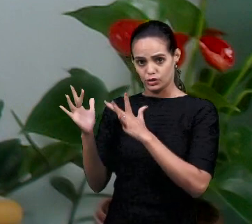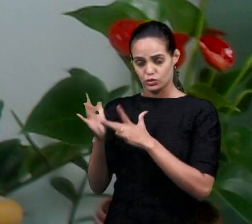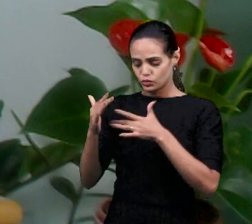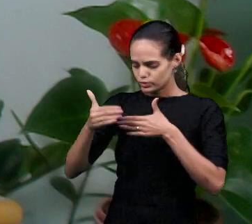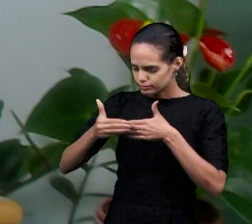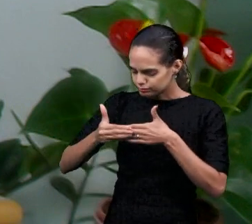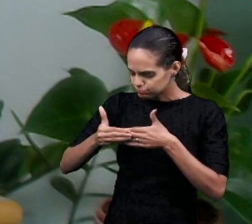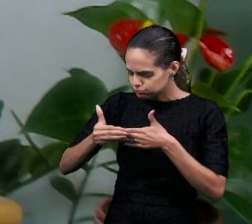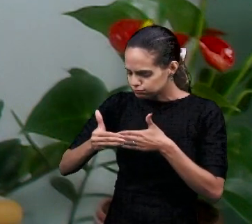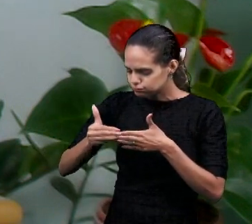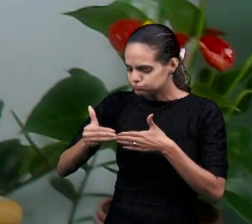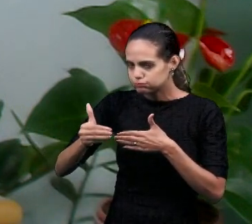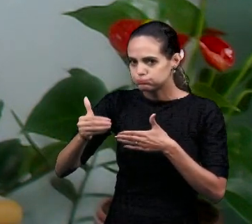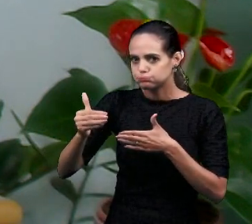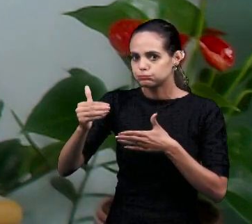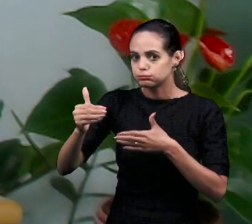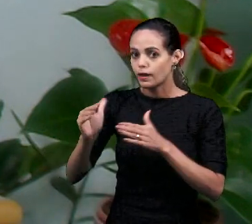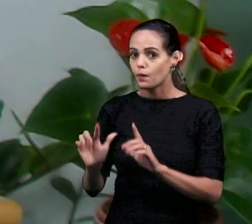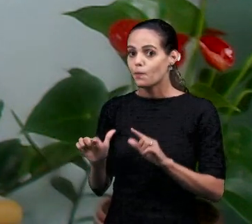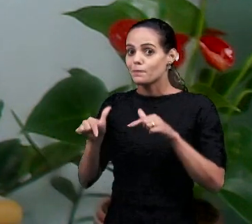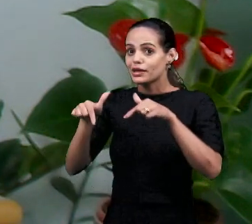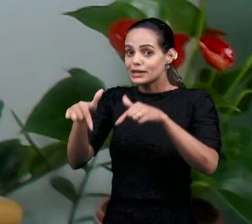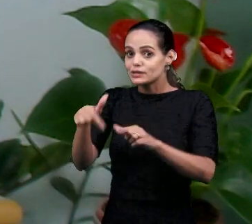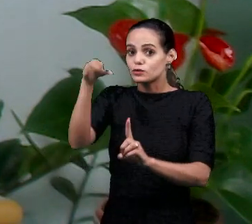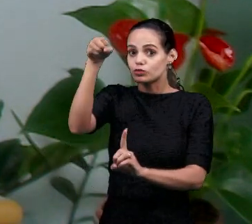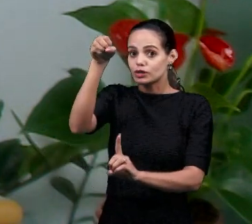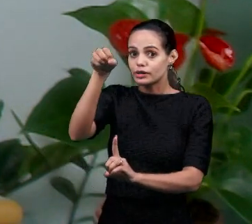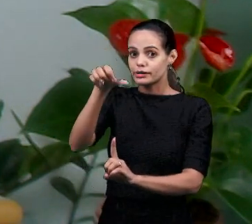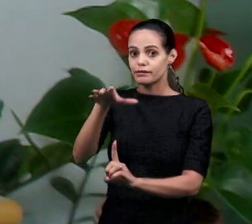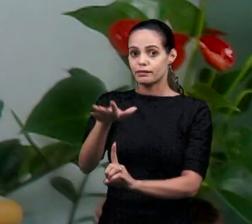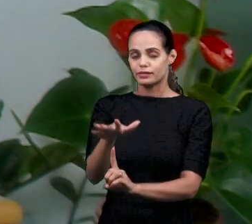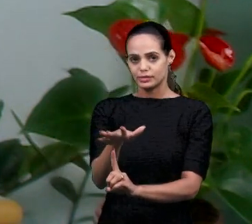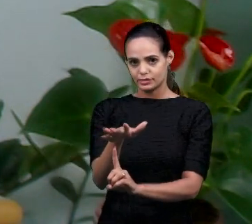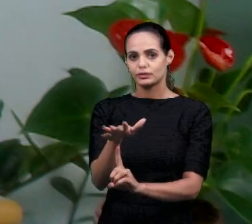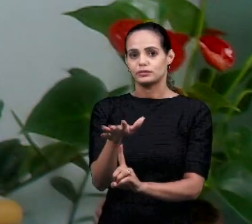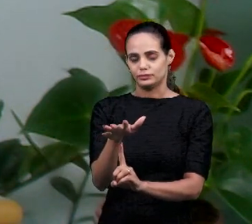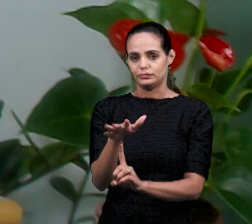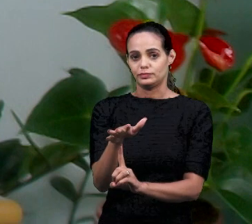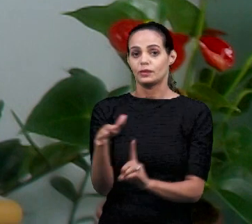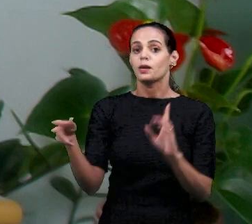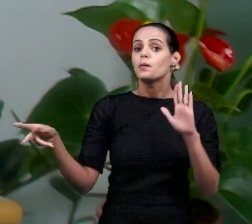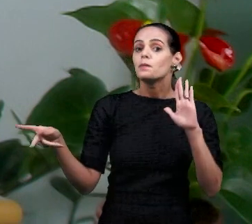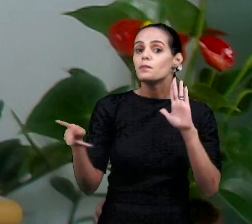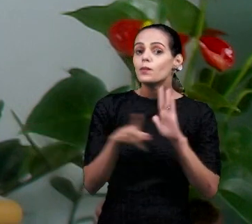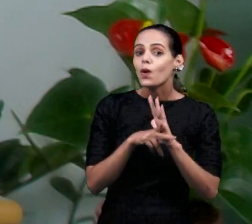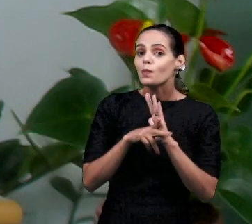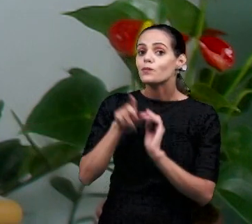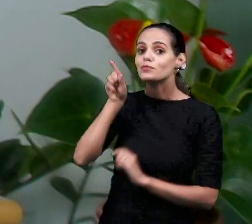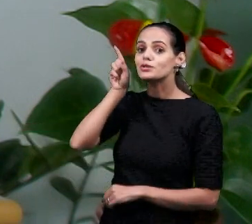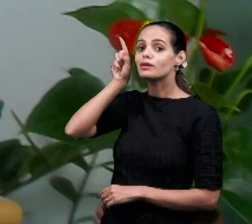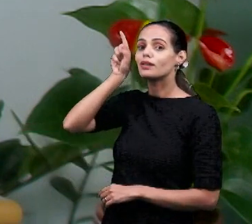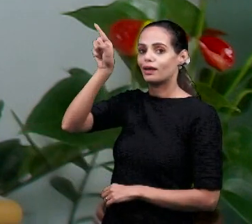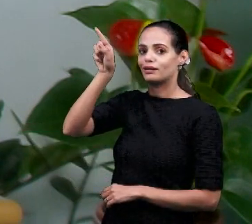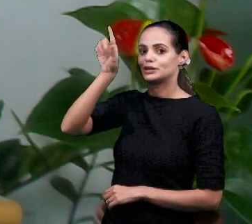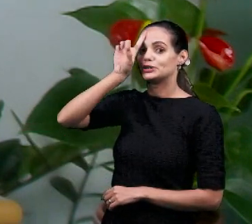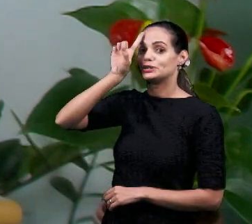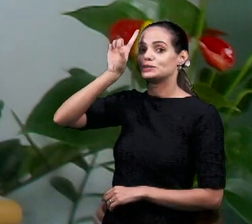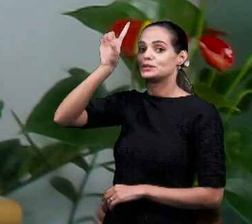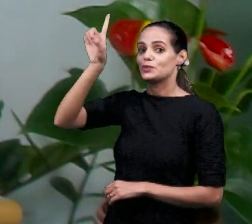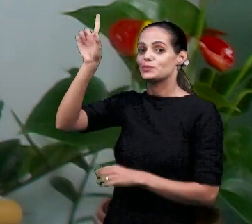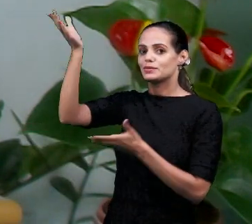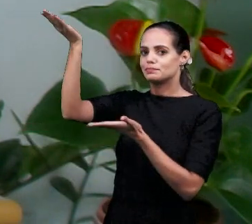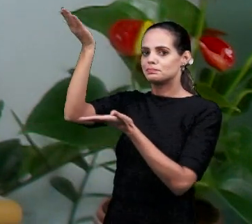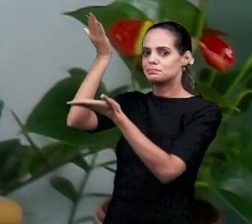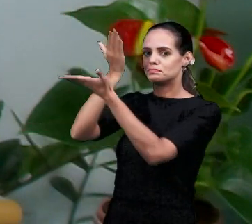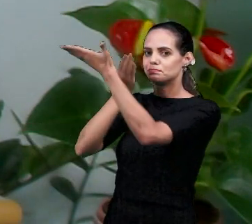c'est l'opération de grâce. Donc, c'est ce qui est venu vers l'homme en